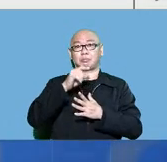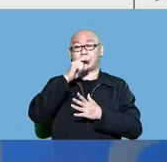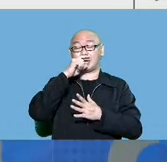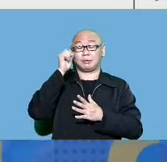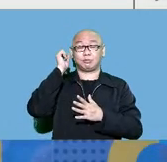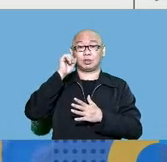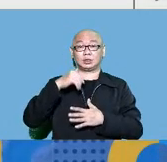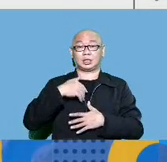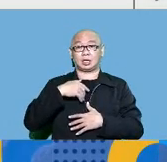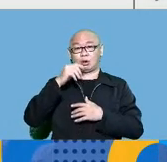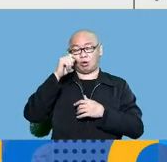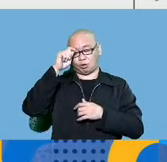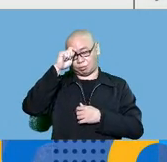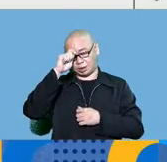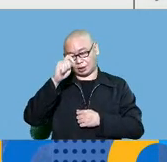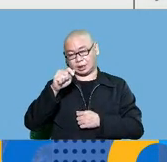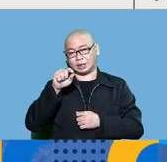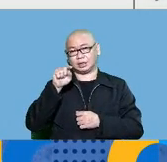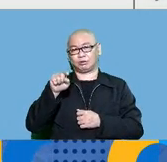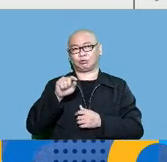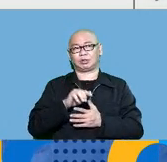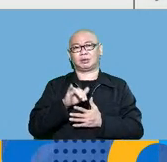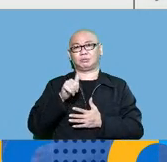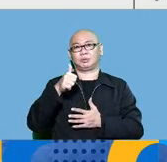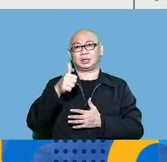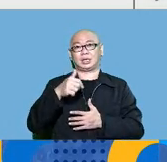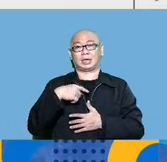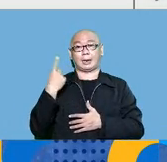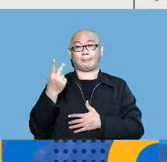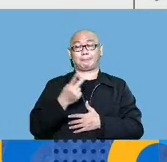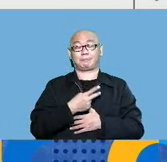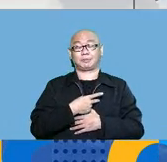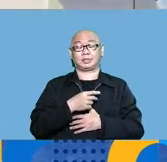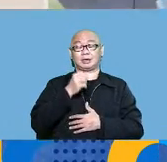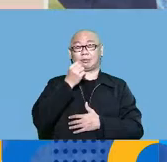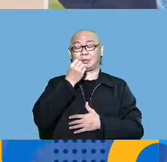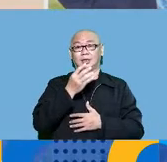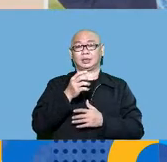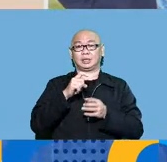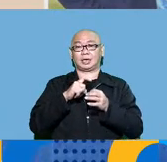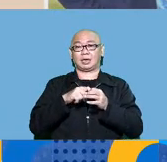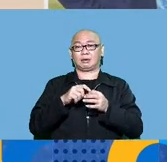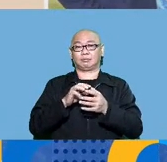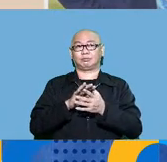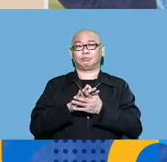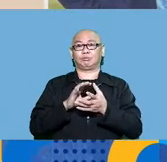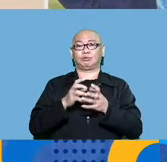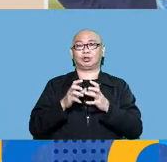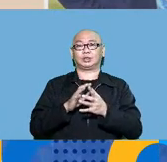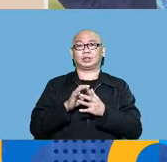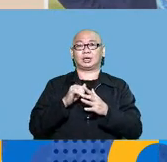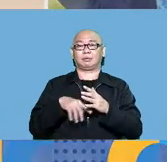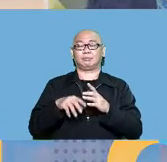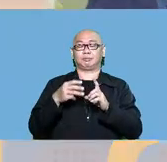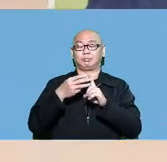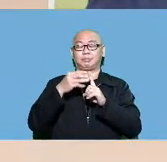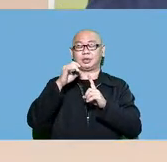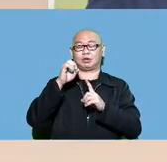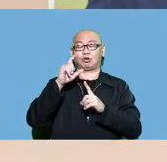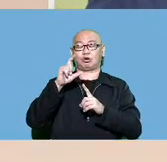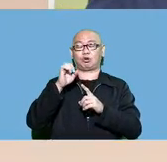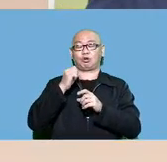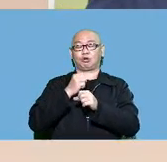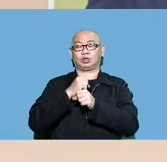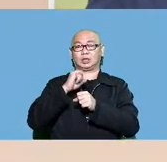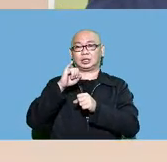saya hormati, itulah yang bisa kami sampaikan terkait dengan project based mastery learning dalam biologi. Dan